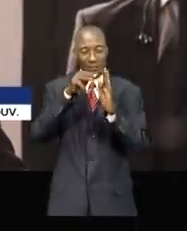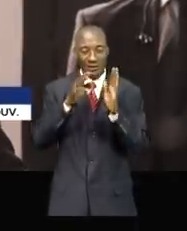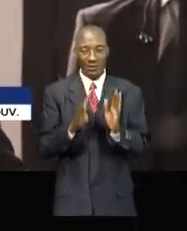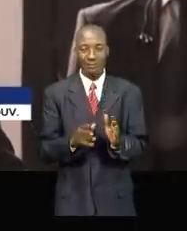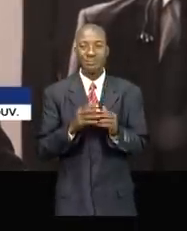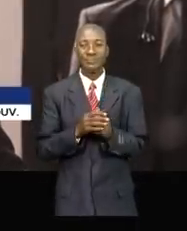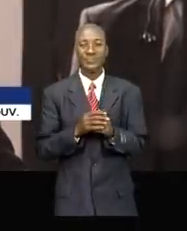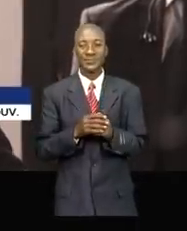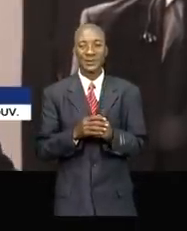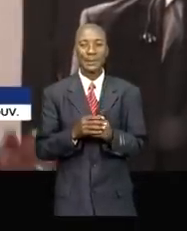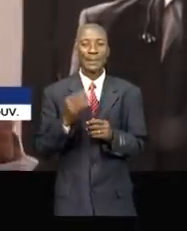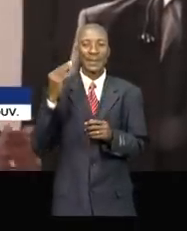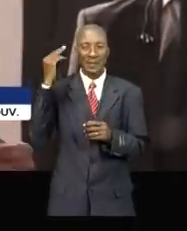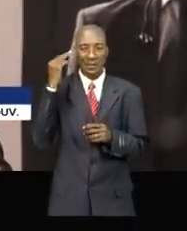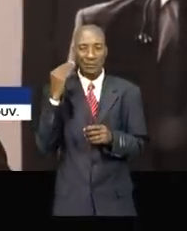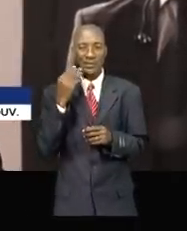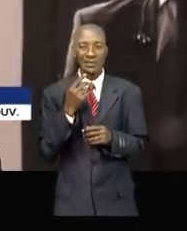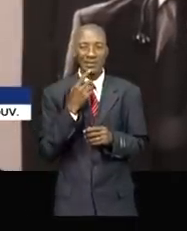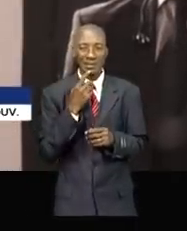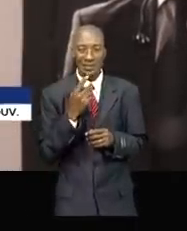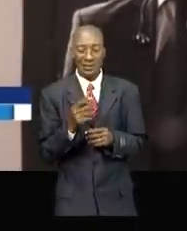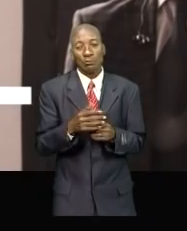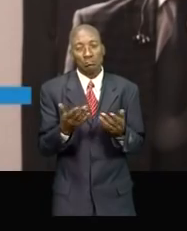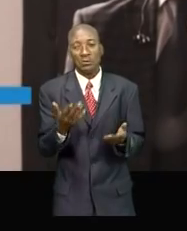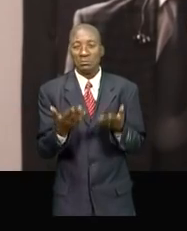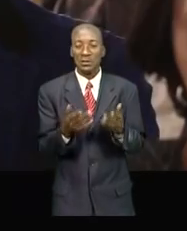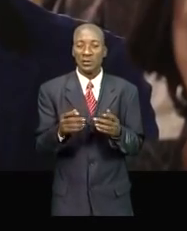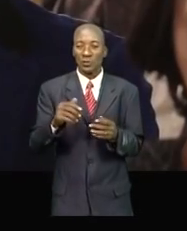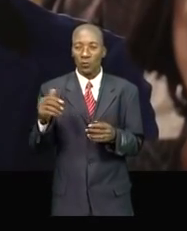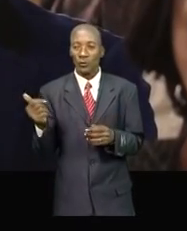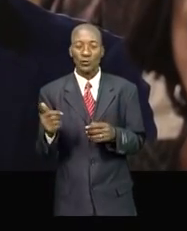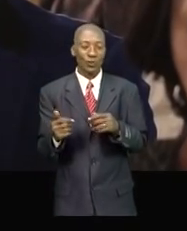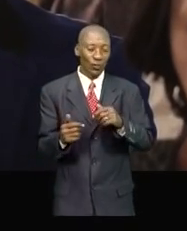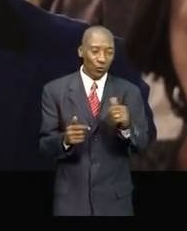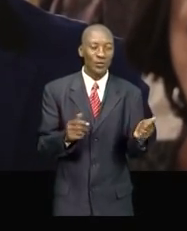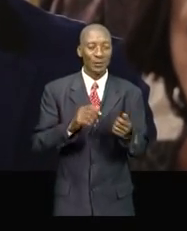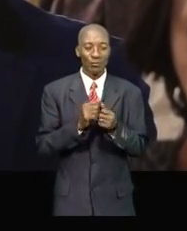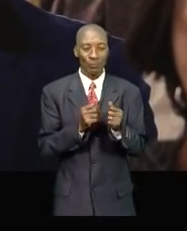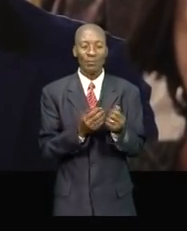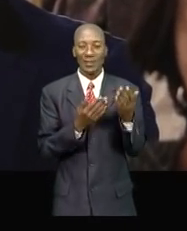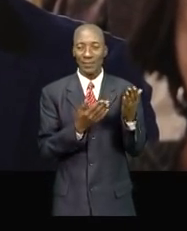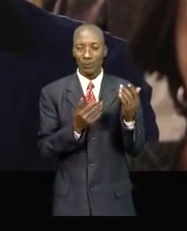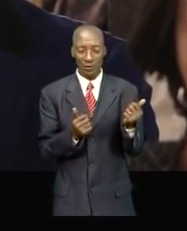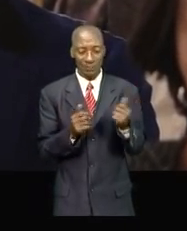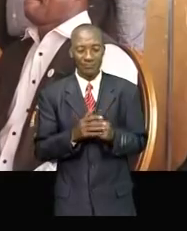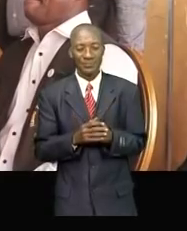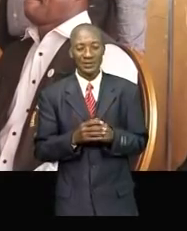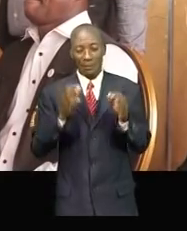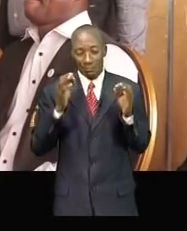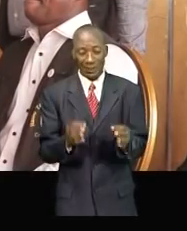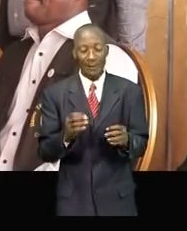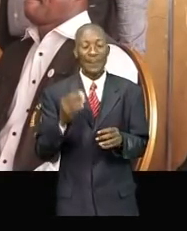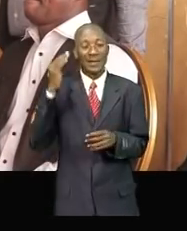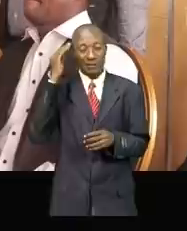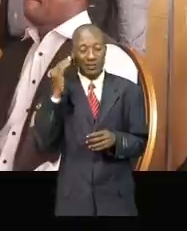de certains dérapages n'ont pas été formés pour exercer les métiers qui est le nôtre. Au sujet de la dépénalisation des délits de presse, le ministre